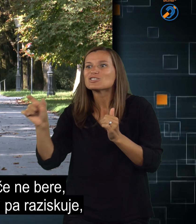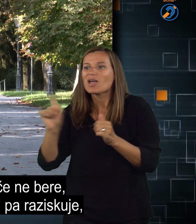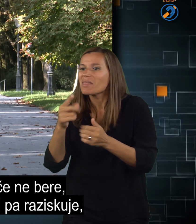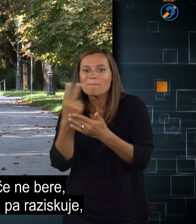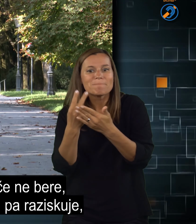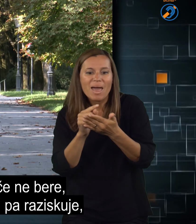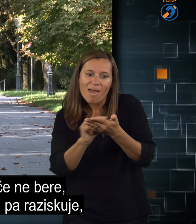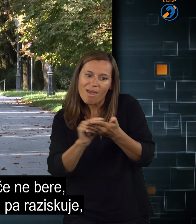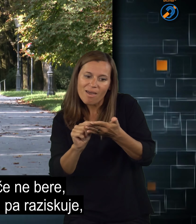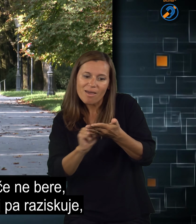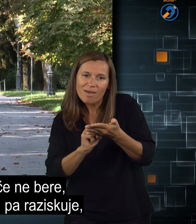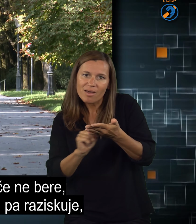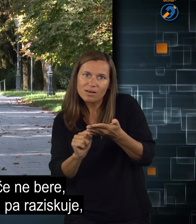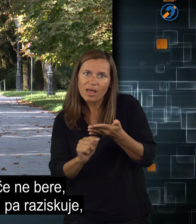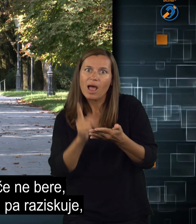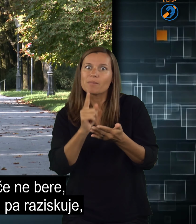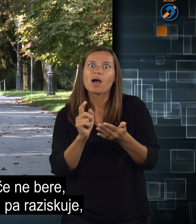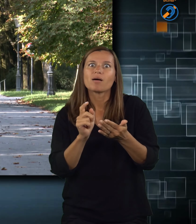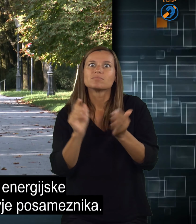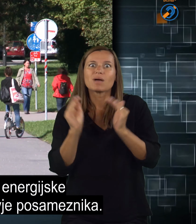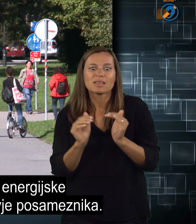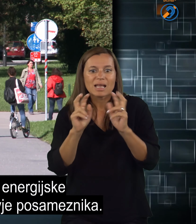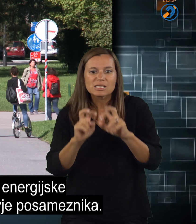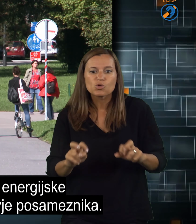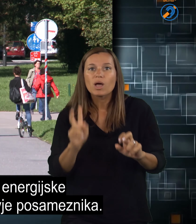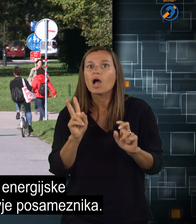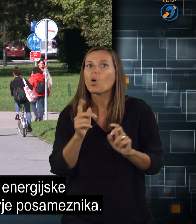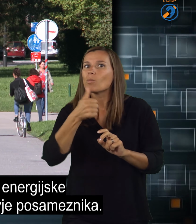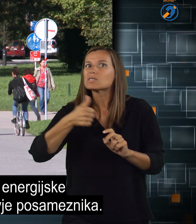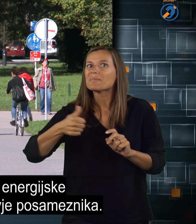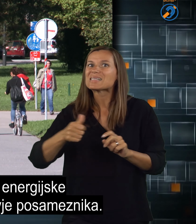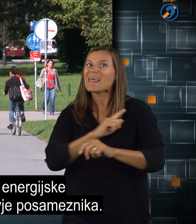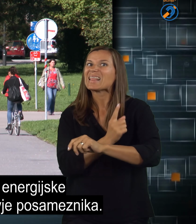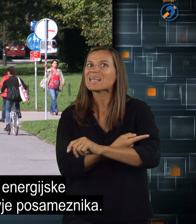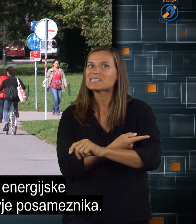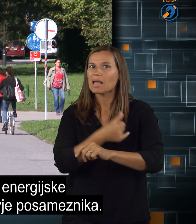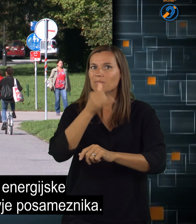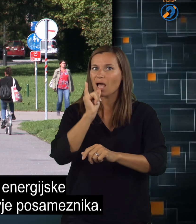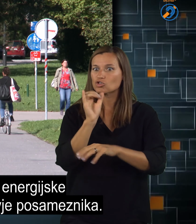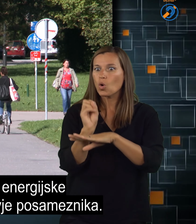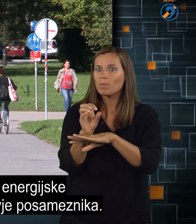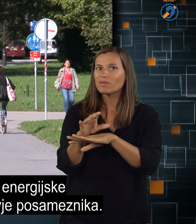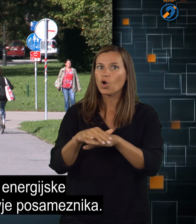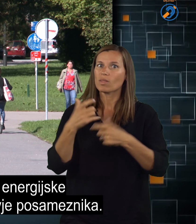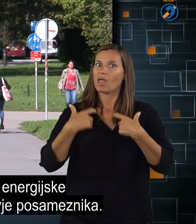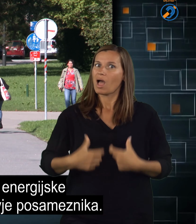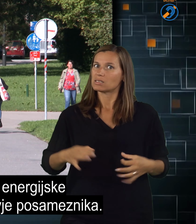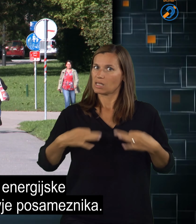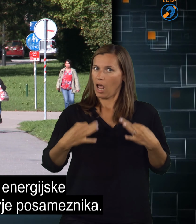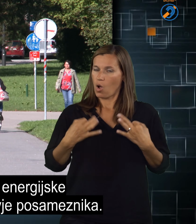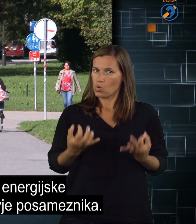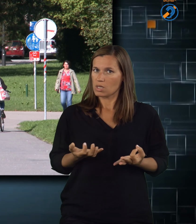v teh snoveh, še manj pa raziskuje, kako posamezne energijske pijače delujejo na